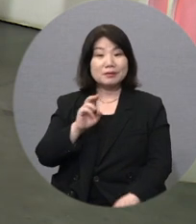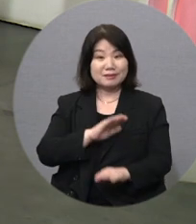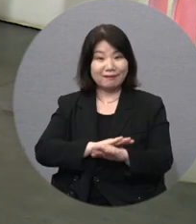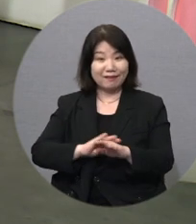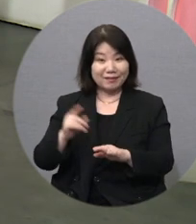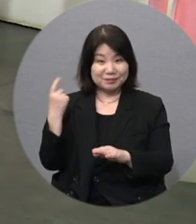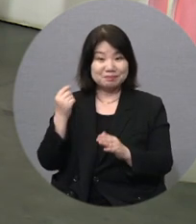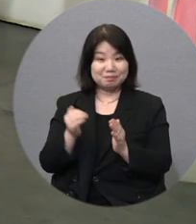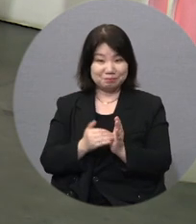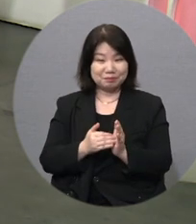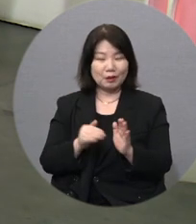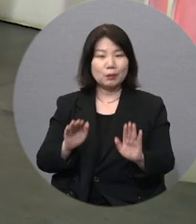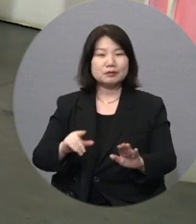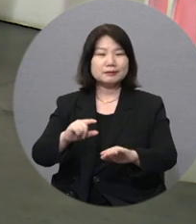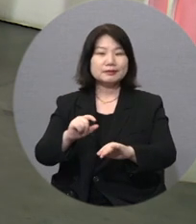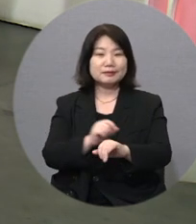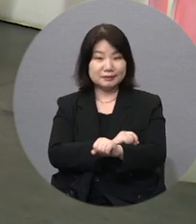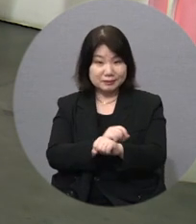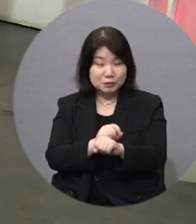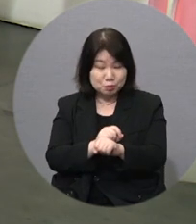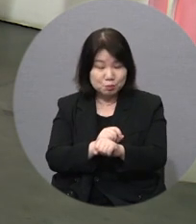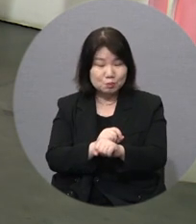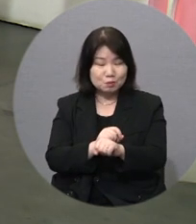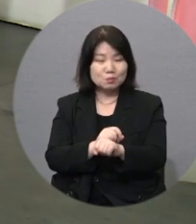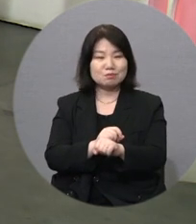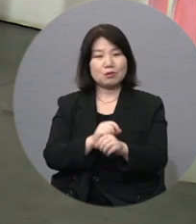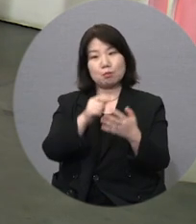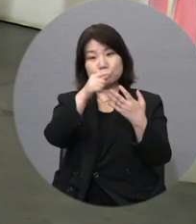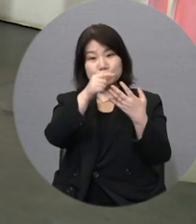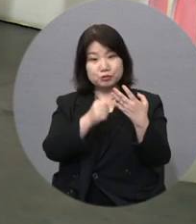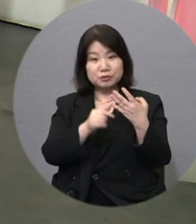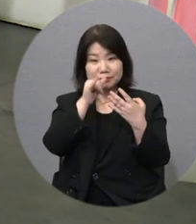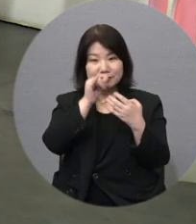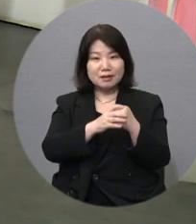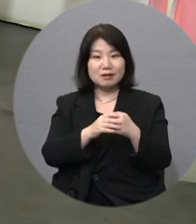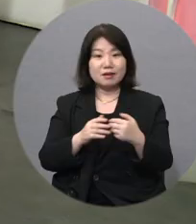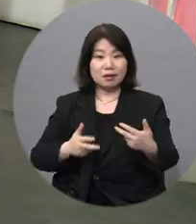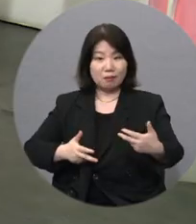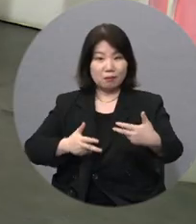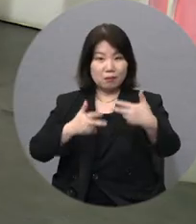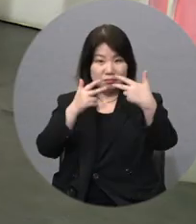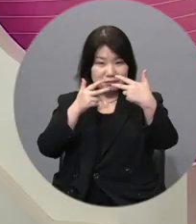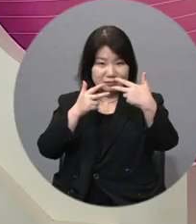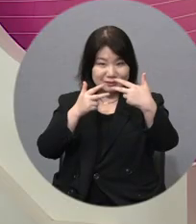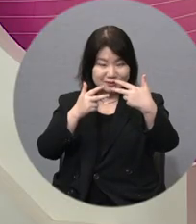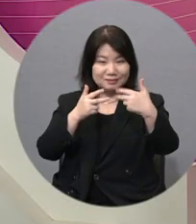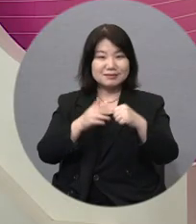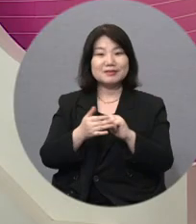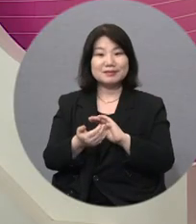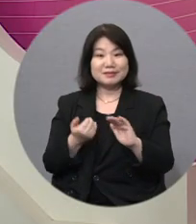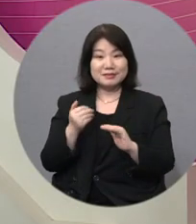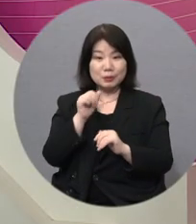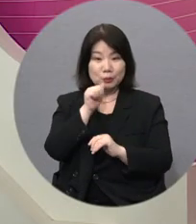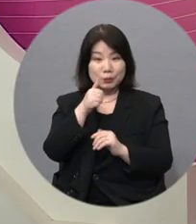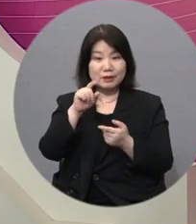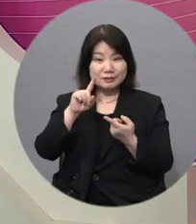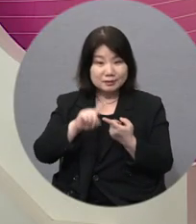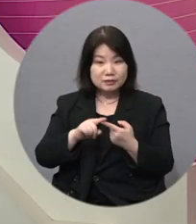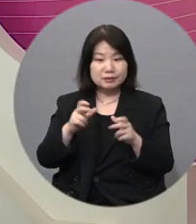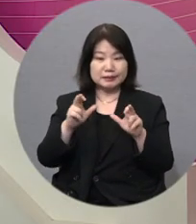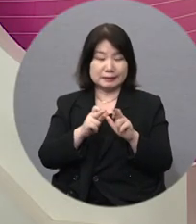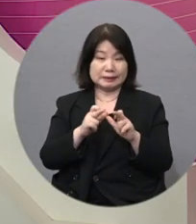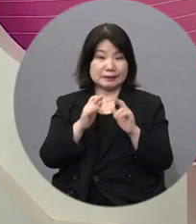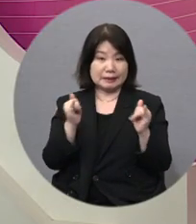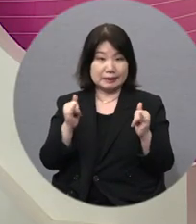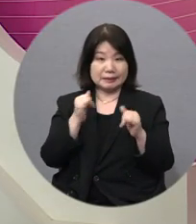오늘 특집 방송이다 보니까 오늘 준비한 순서가 있잖아요 우리가네 그렇습니다 그렇습니다 오늘 영상 전화로 이렇게 앞서 말씀드린 대로 장애인 상을